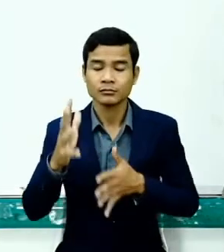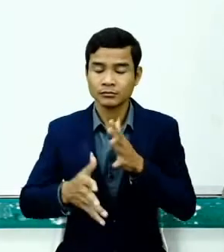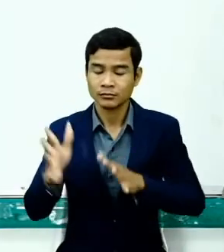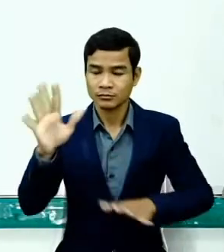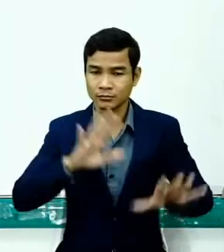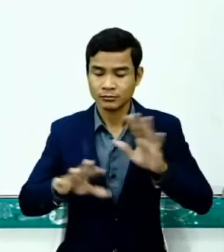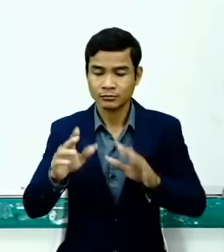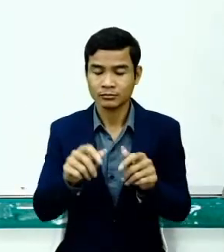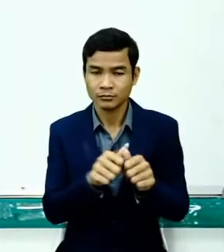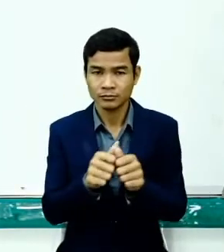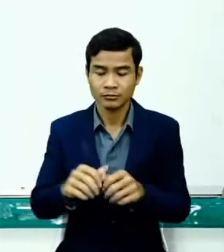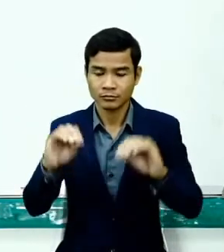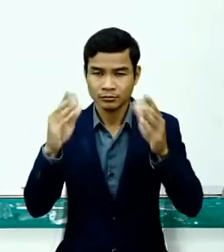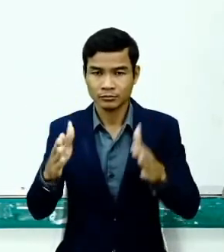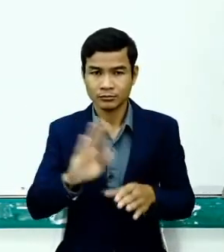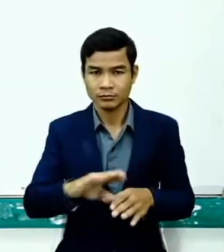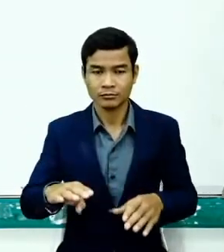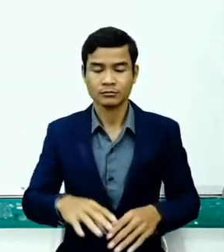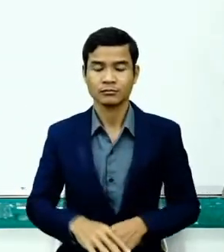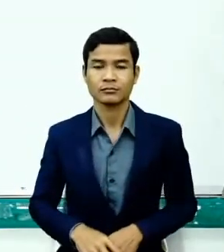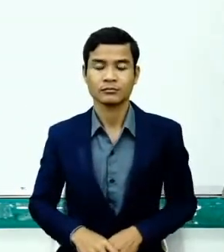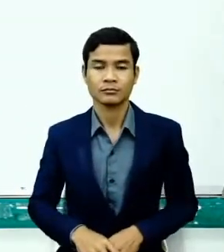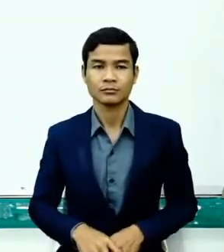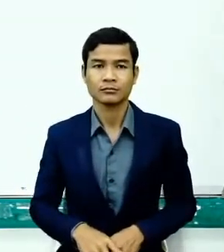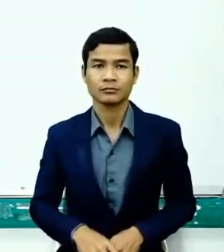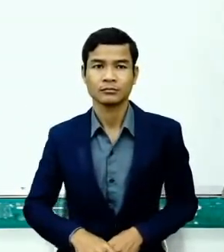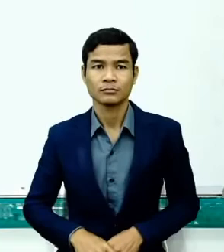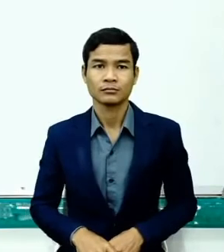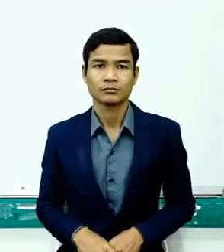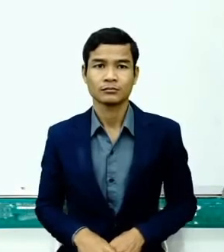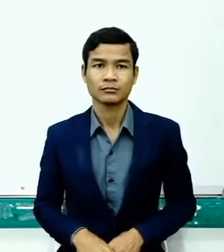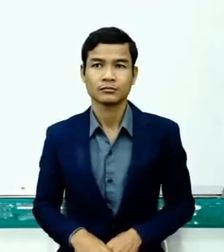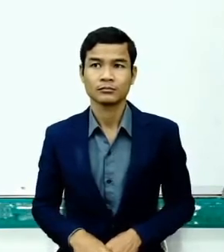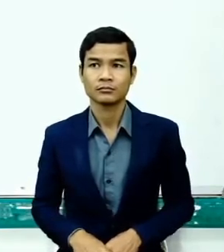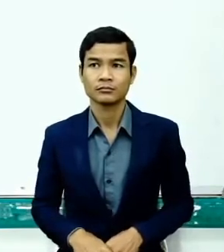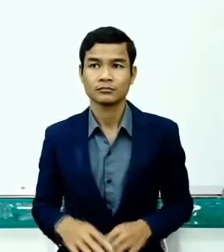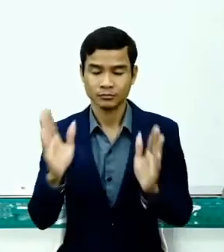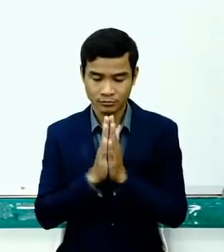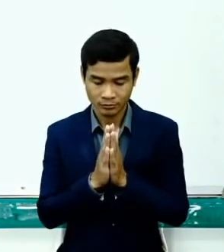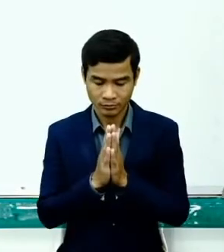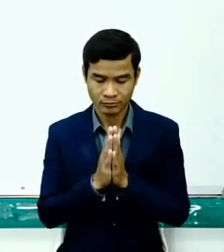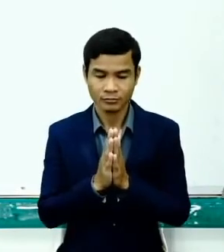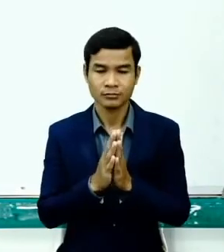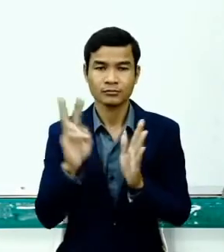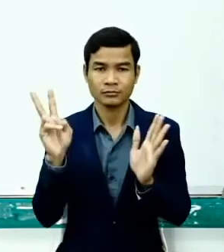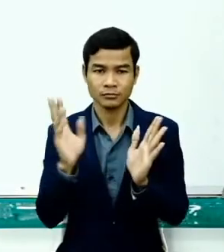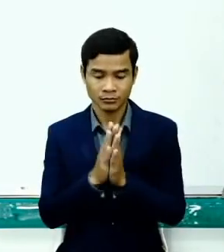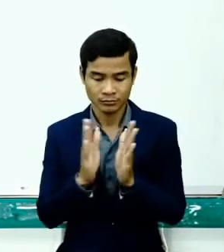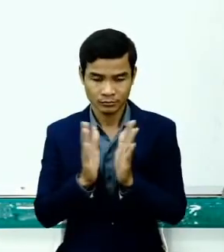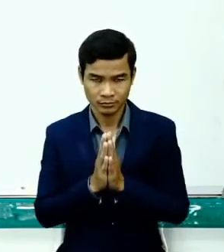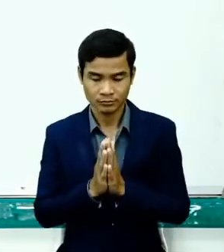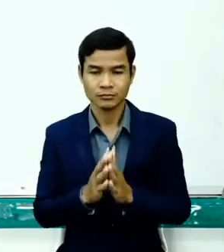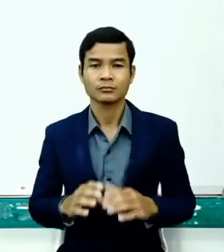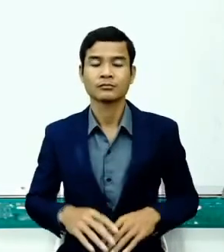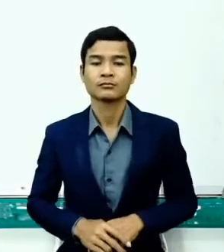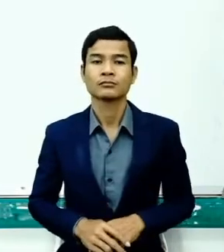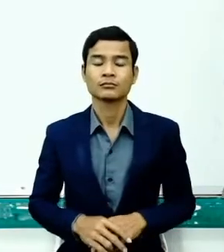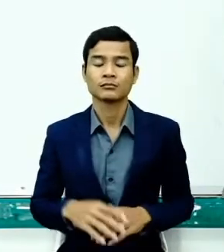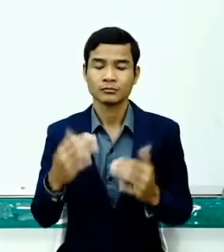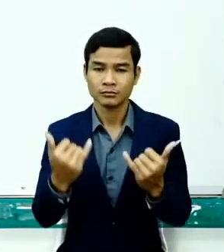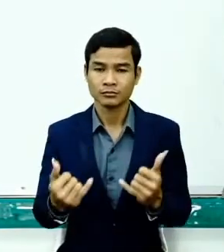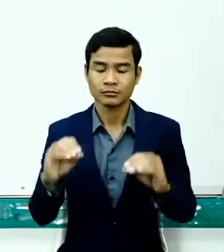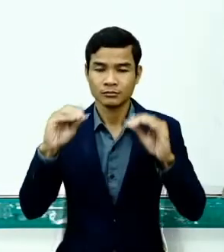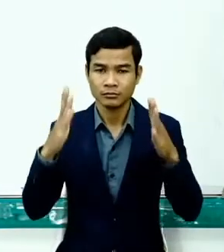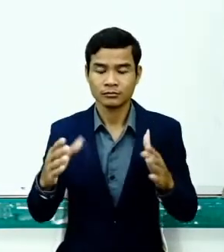ទៅតាមបានអសរុភេរបស់អ្នកគ្រូកូនតែដៃម្ដងពីរដងចាឥឡូវនេះ